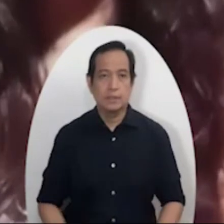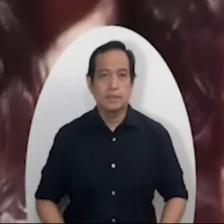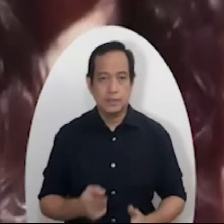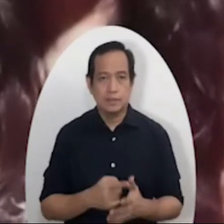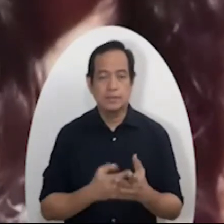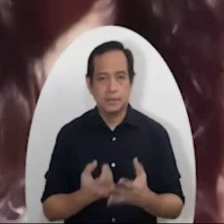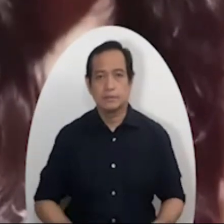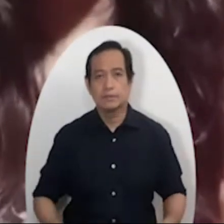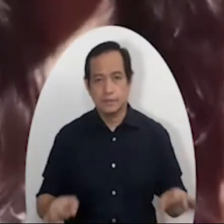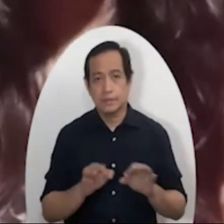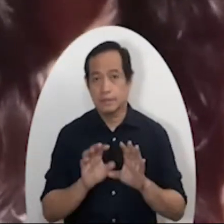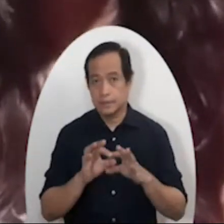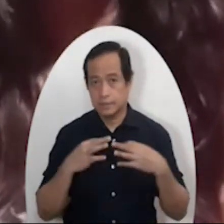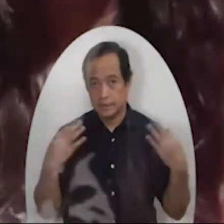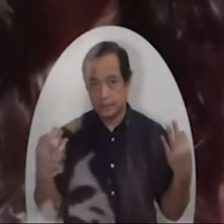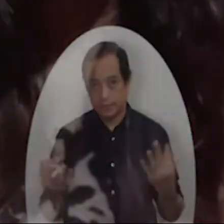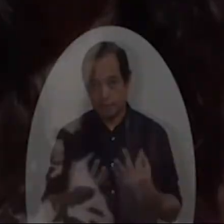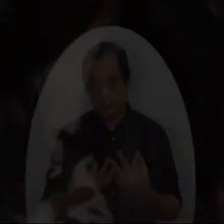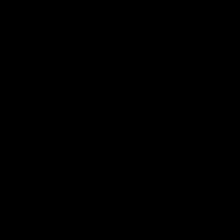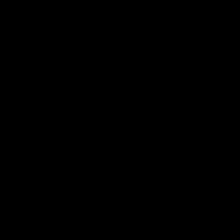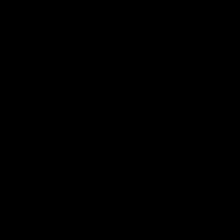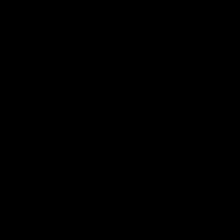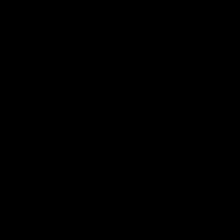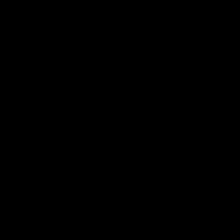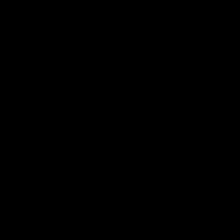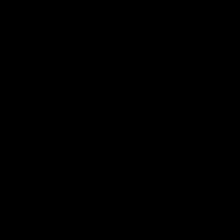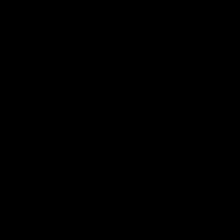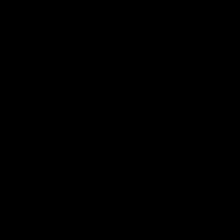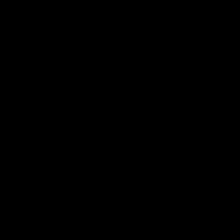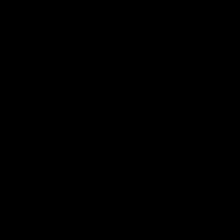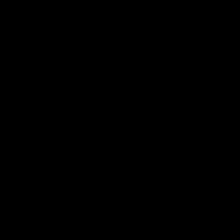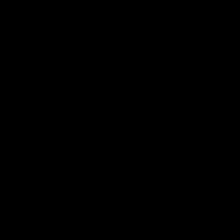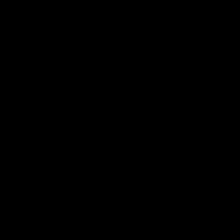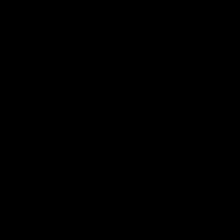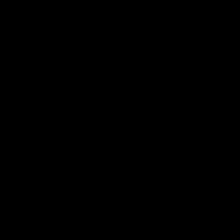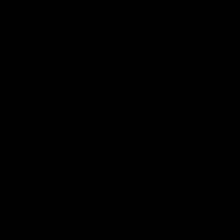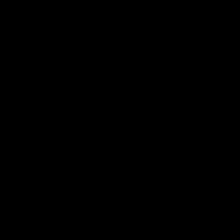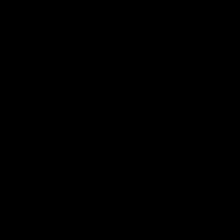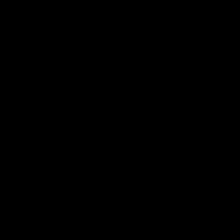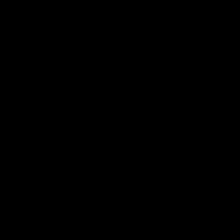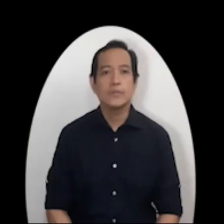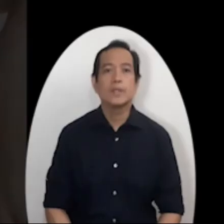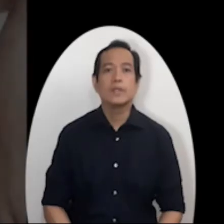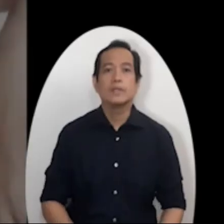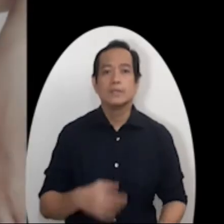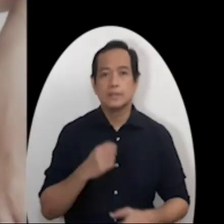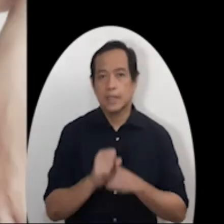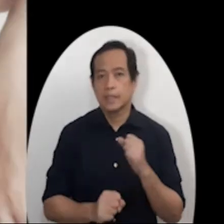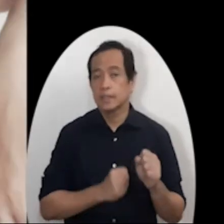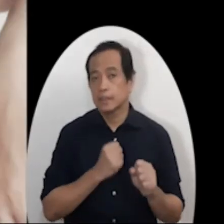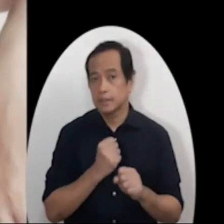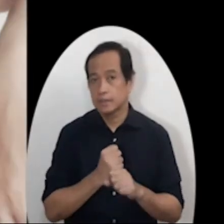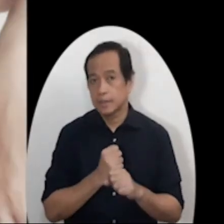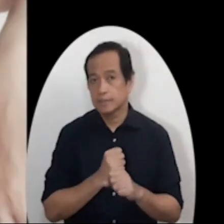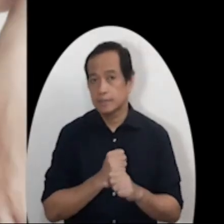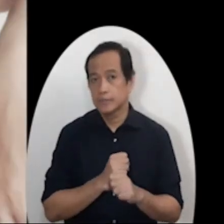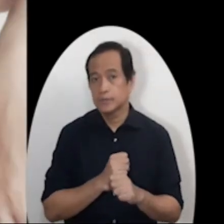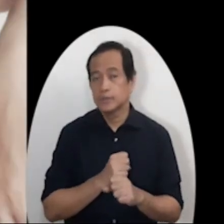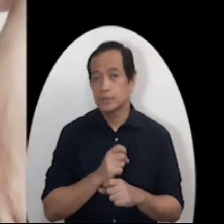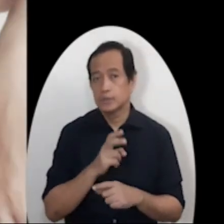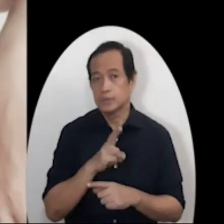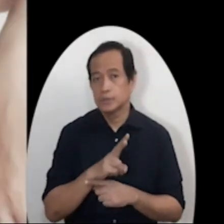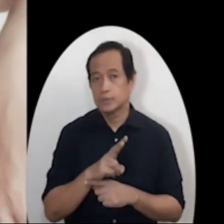ng isang matang nabulag na o di kaya may transplant ng isa pa, sa pamamagitan ng surgery, maaaring maibalik o